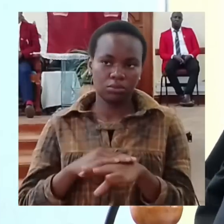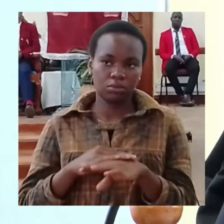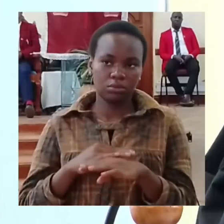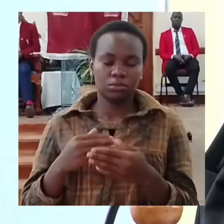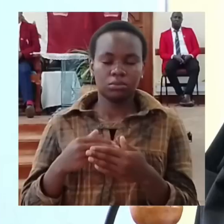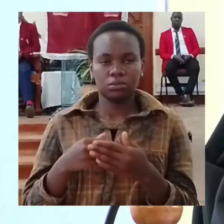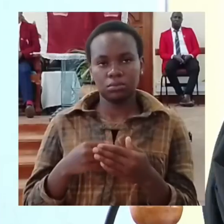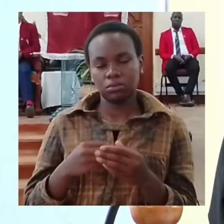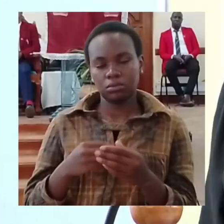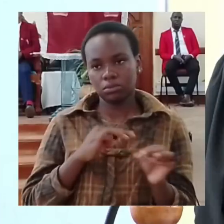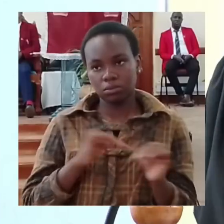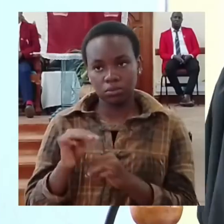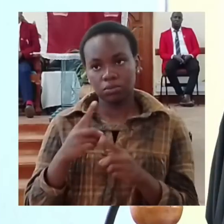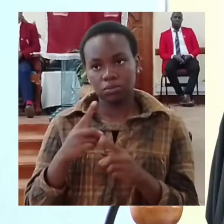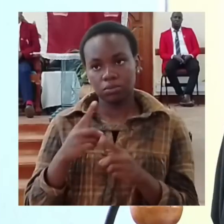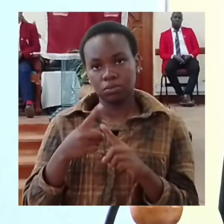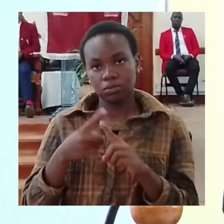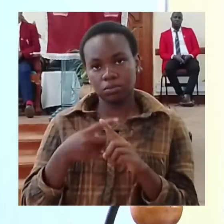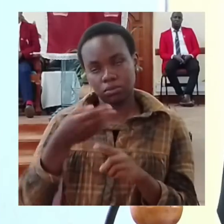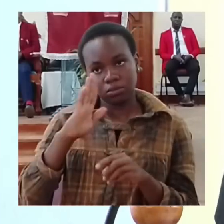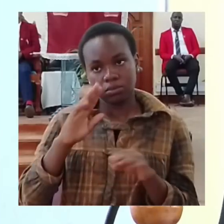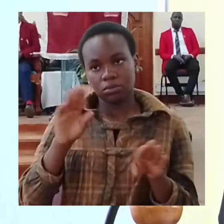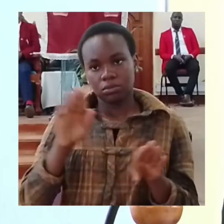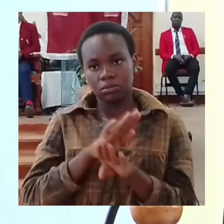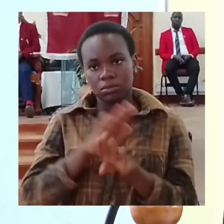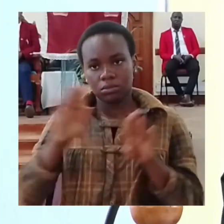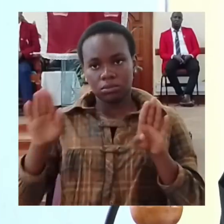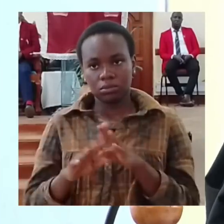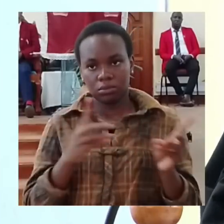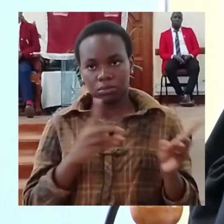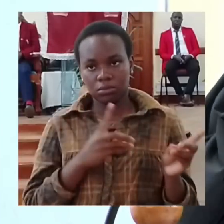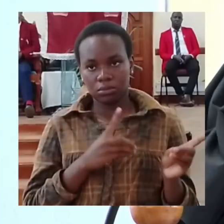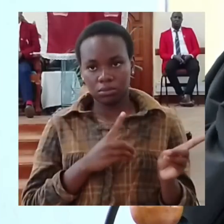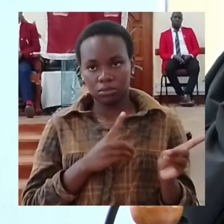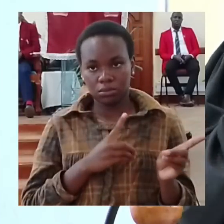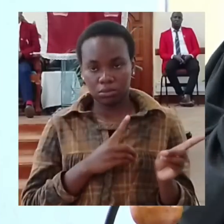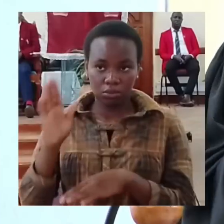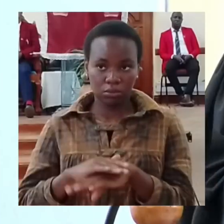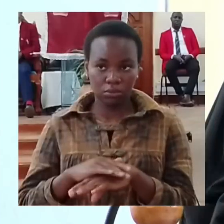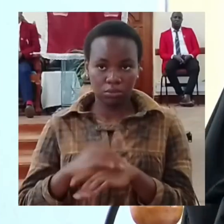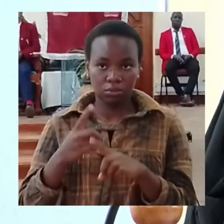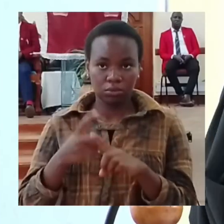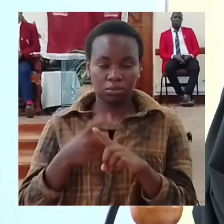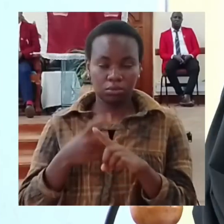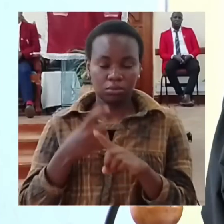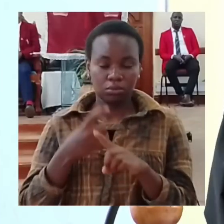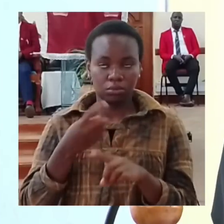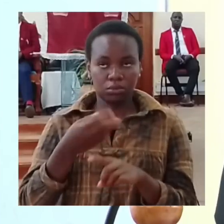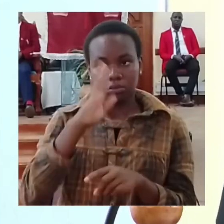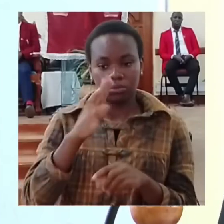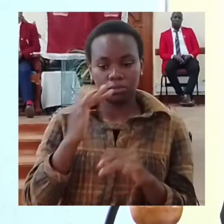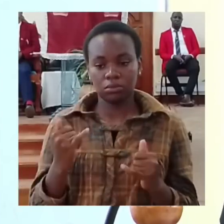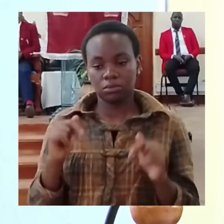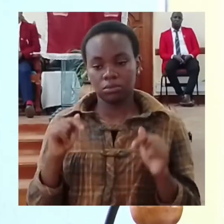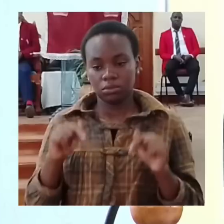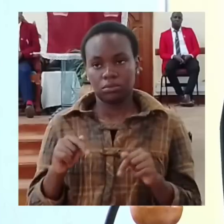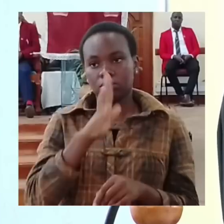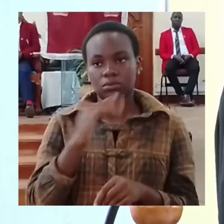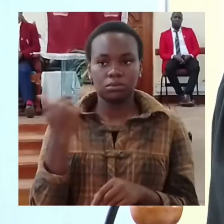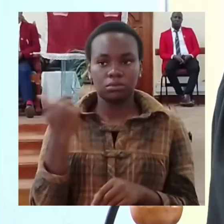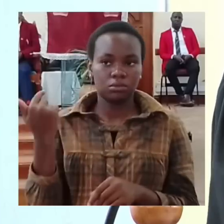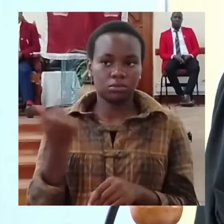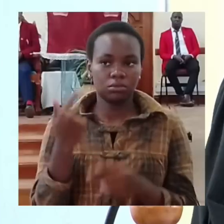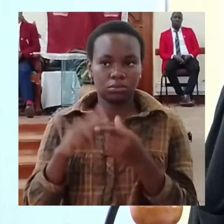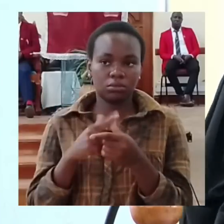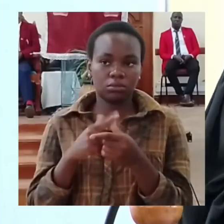Ngai. Maũndũ mothe mega maumaga kũrĩ Ngai. Ũrĩa tũrĩ ũmũthĩ nĩ tondũ wa Ngai. Ũrĩa